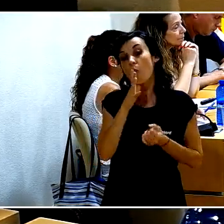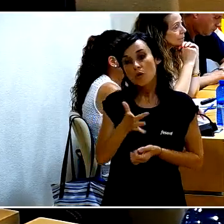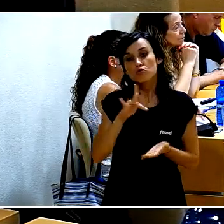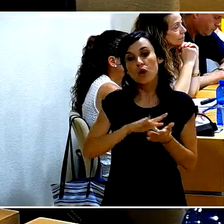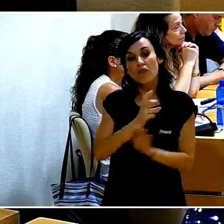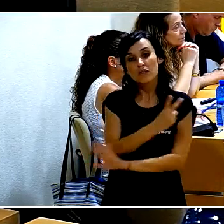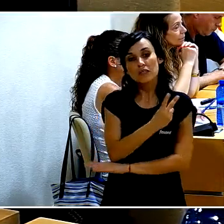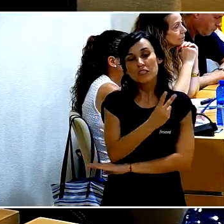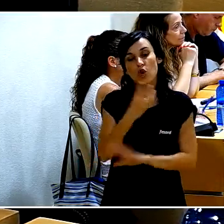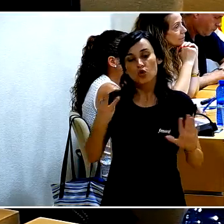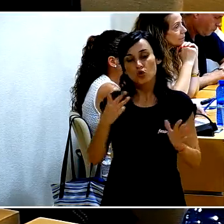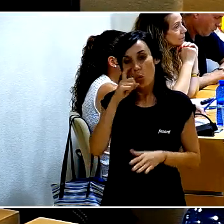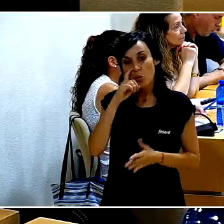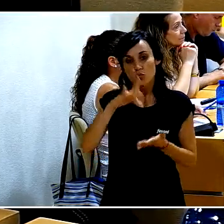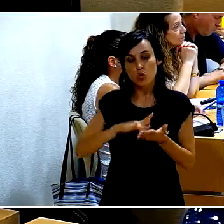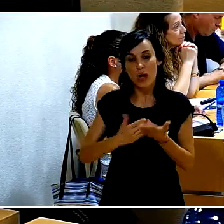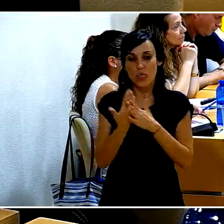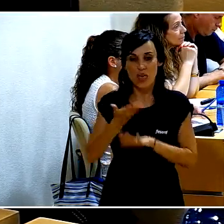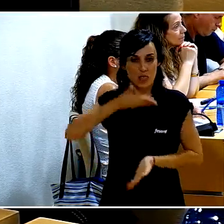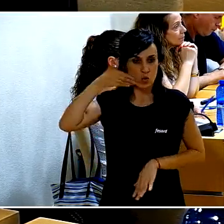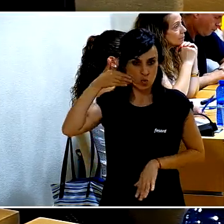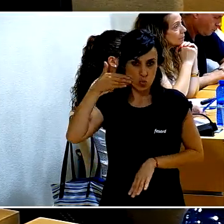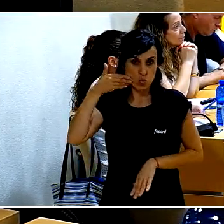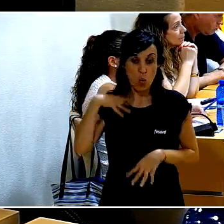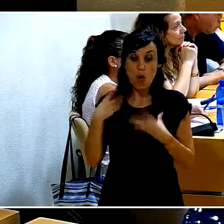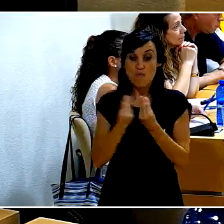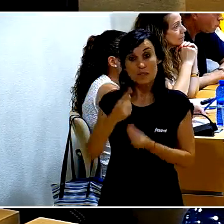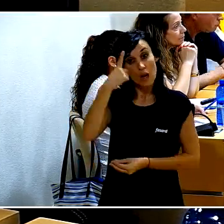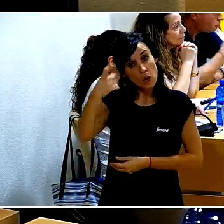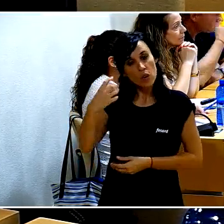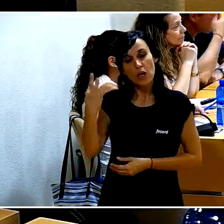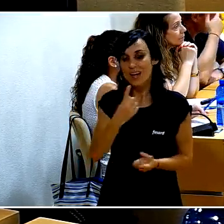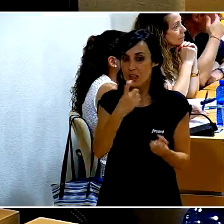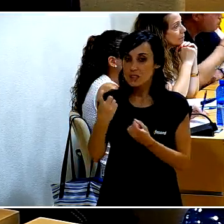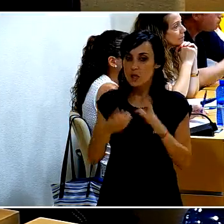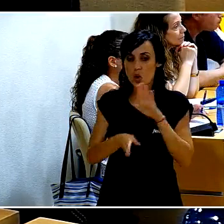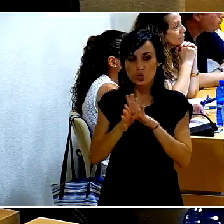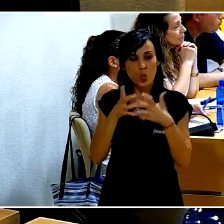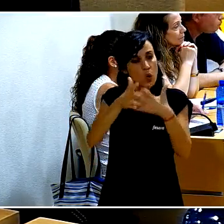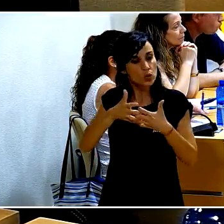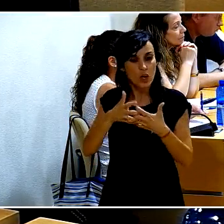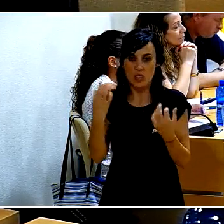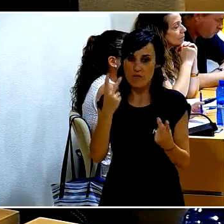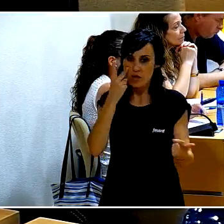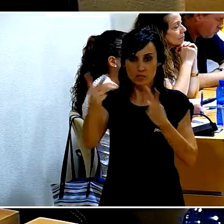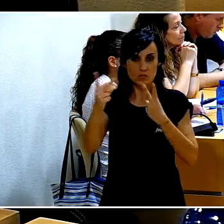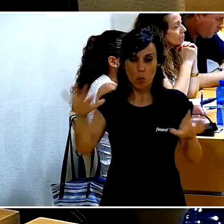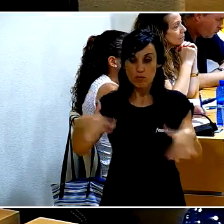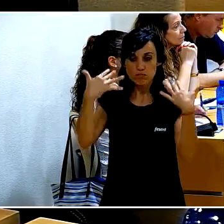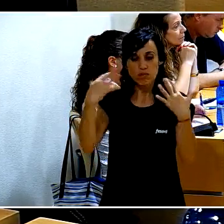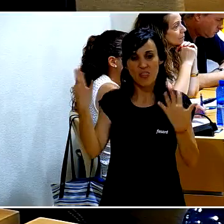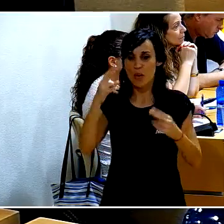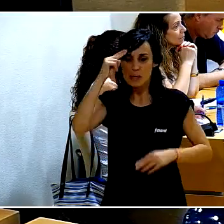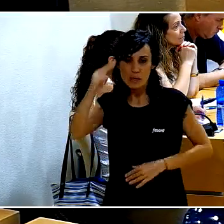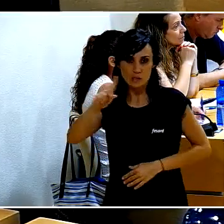juny celebrem el Dia de l'Orgull, una data que ens recorda la necessitat de continuar lluitant per la visibilitat, el respecte i la igualtat d'una part